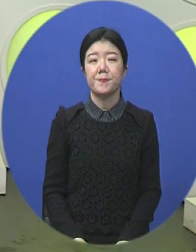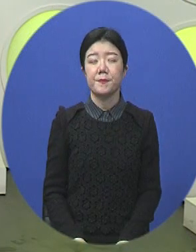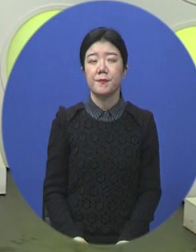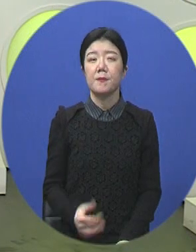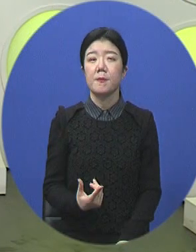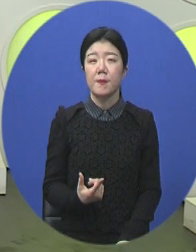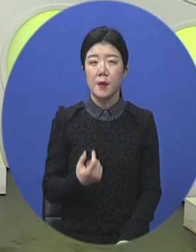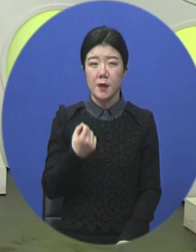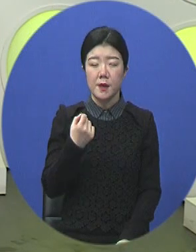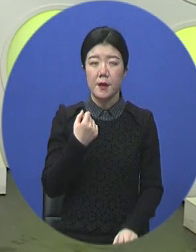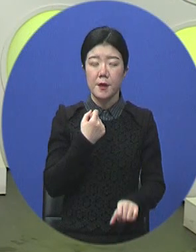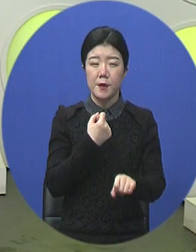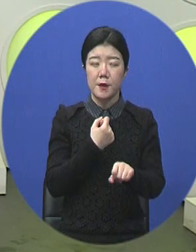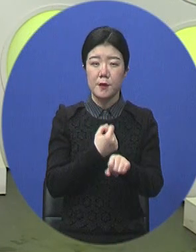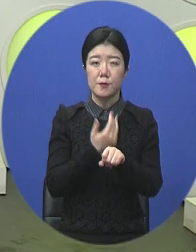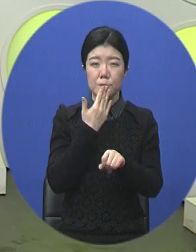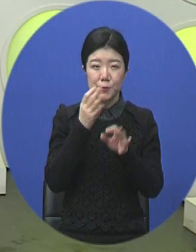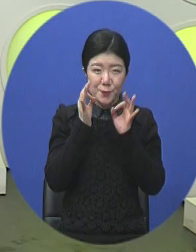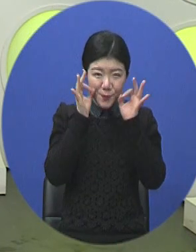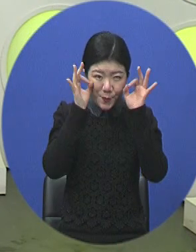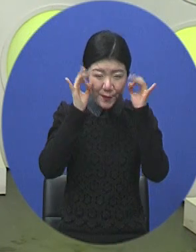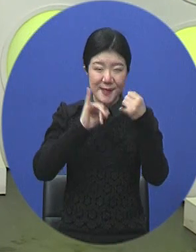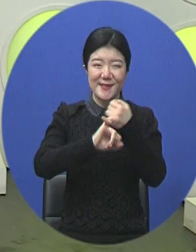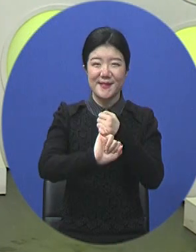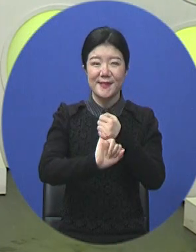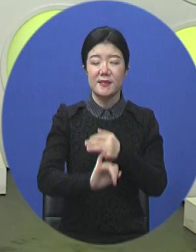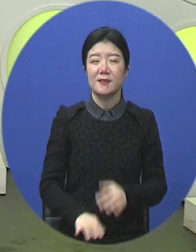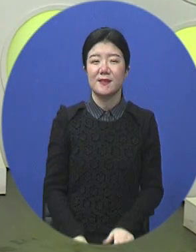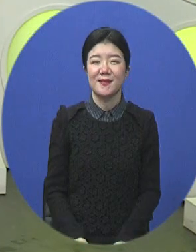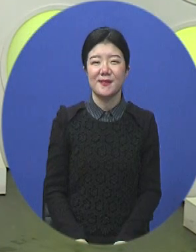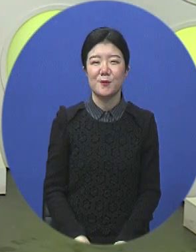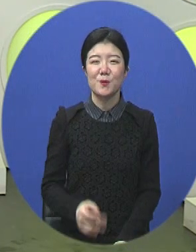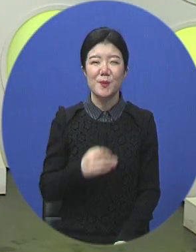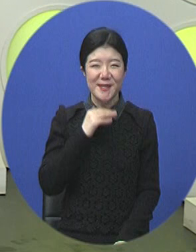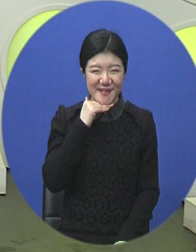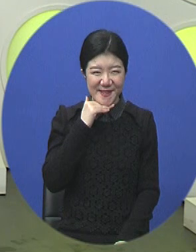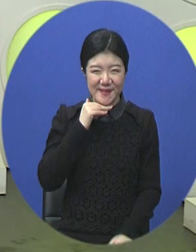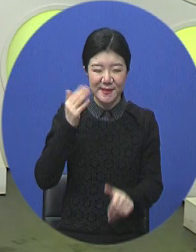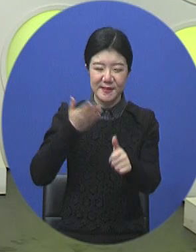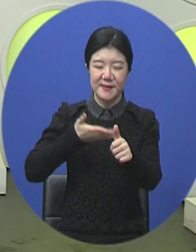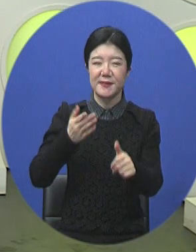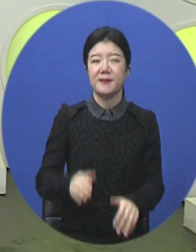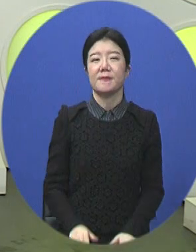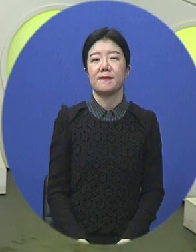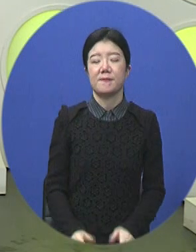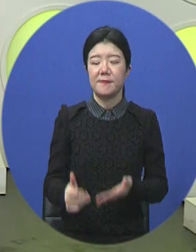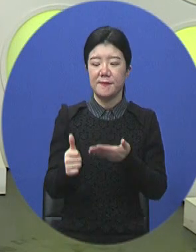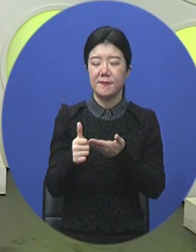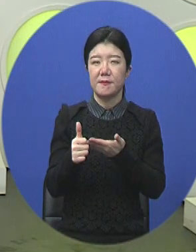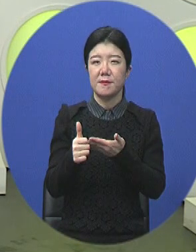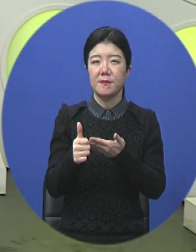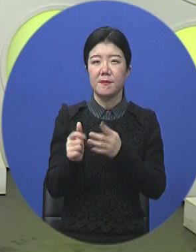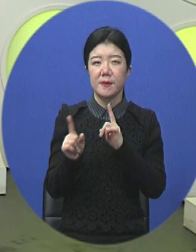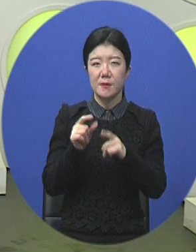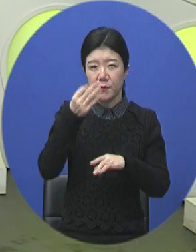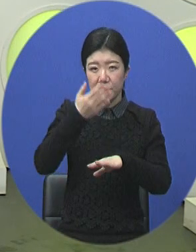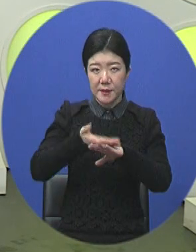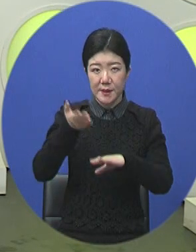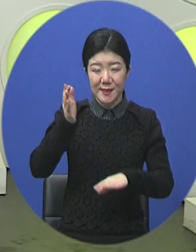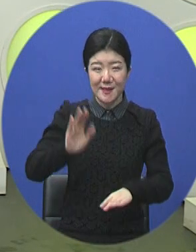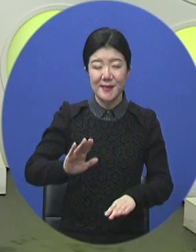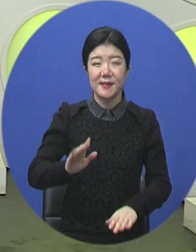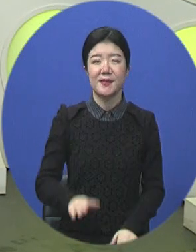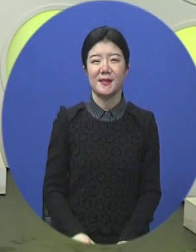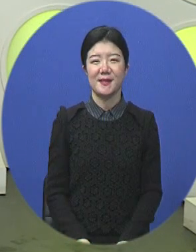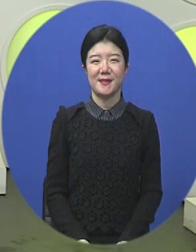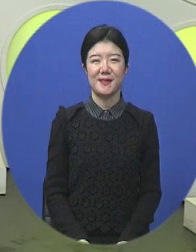빠른 시일 내에 될수 있도록 노력하겠습니다. 네, 아버님 예, 조금만 저 기다려 정호영 주세요. 선생님 말씀 도중에 죄송한데